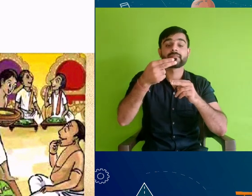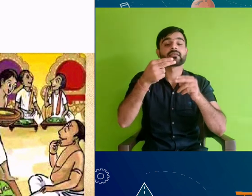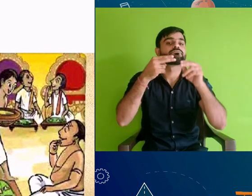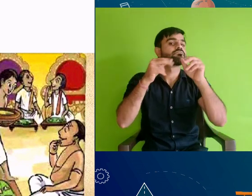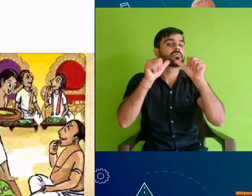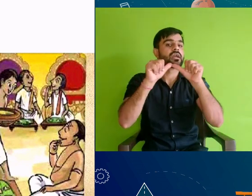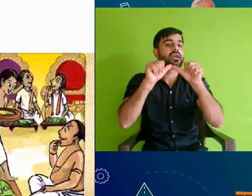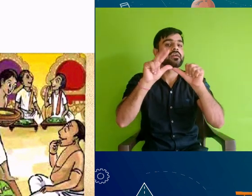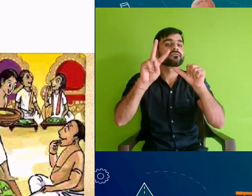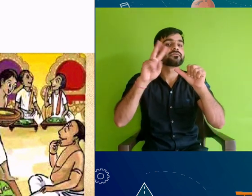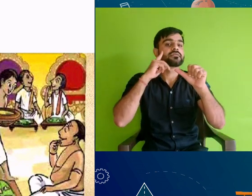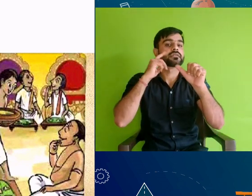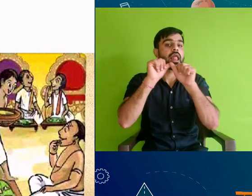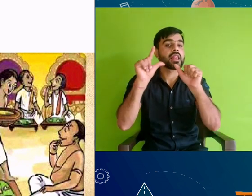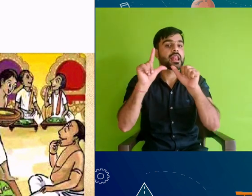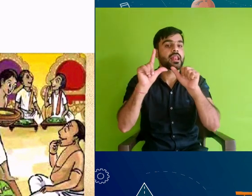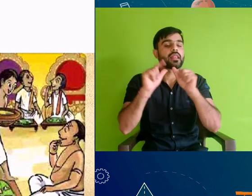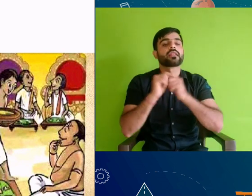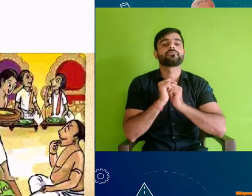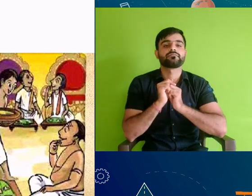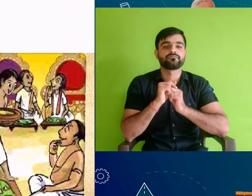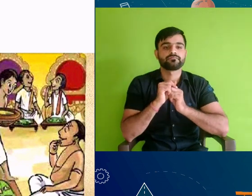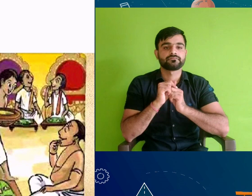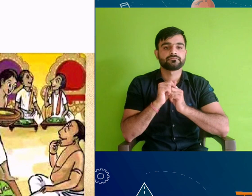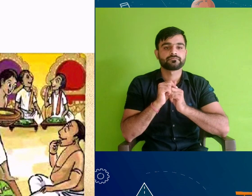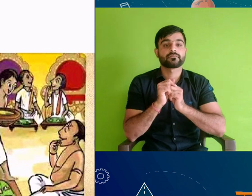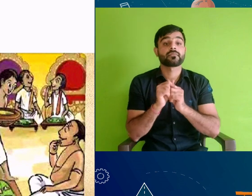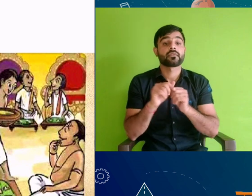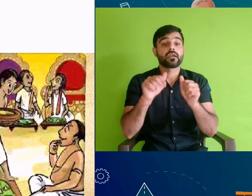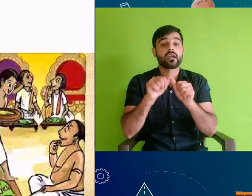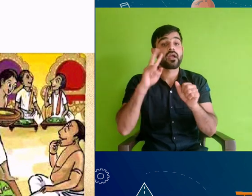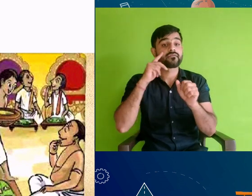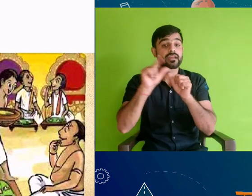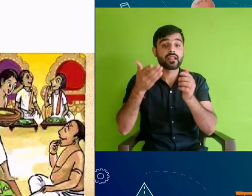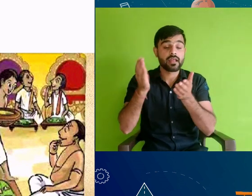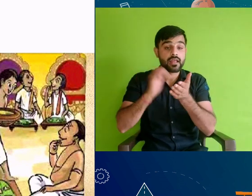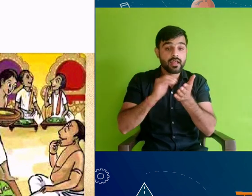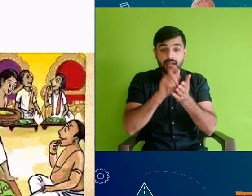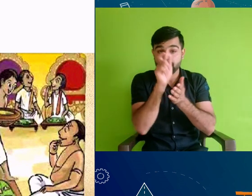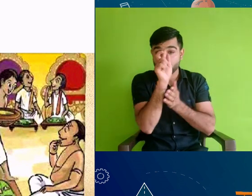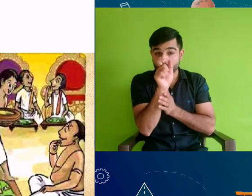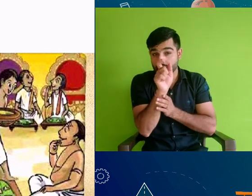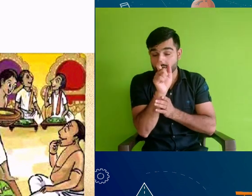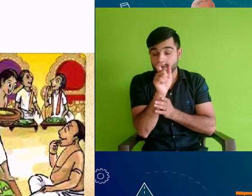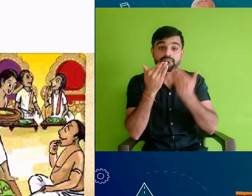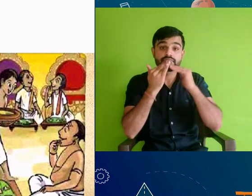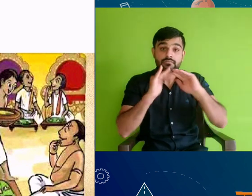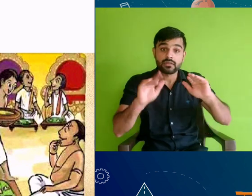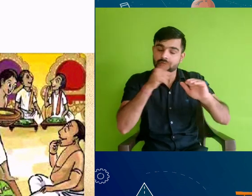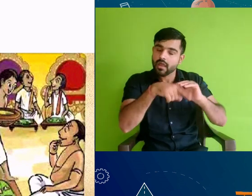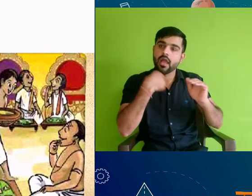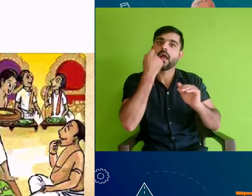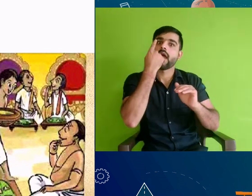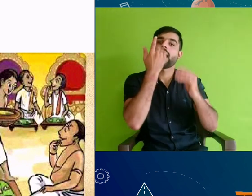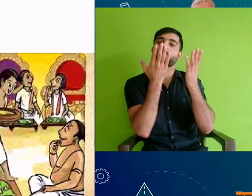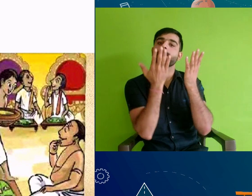इट अवियल. तो बार बार जब हम रिपीट करते हैं तो हमारे बच्चों को ये चीज समझ में आती है